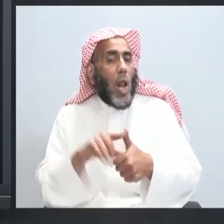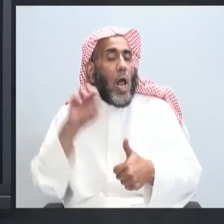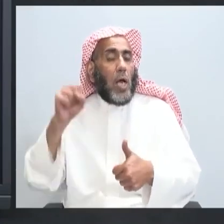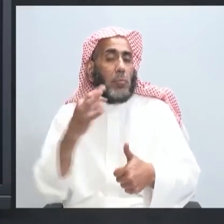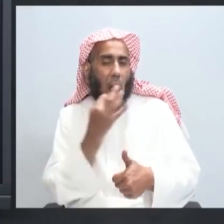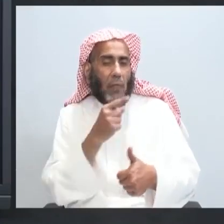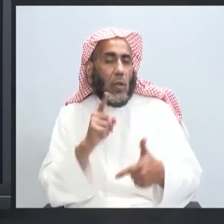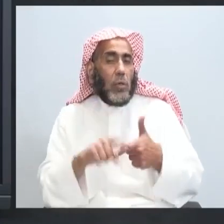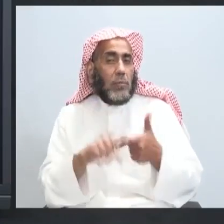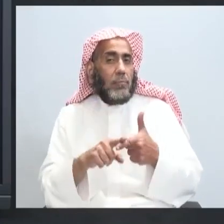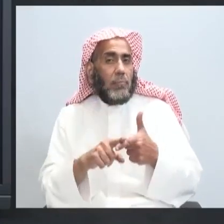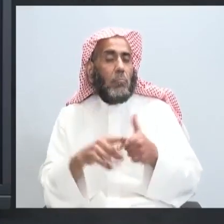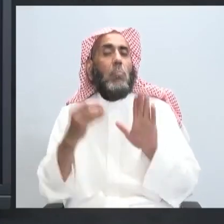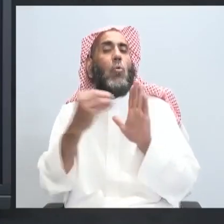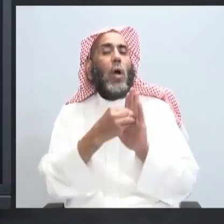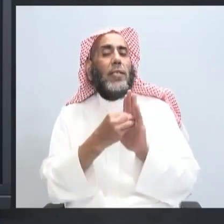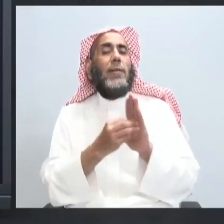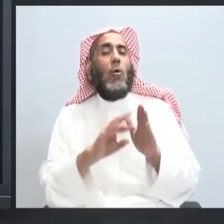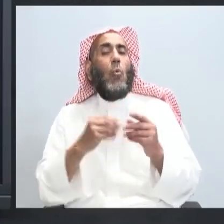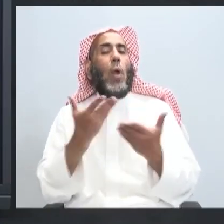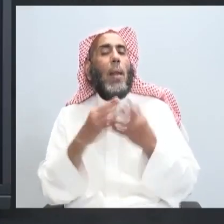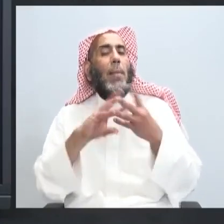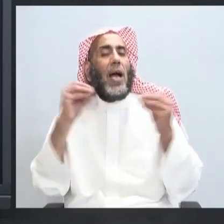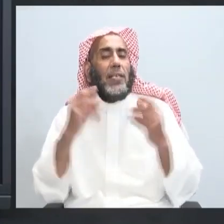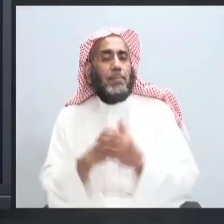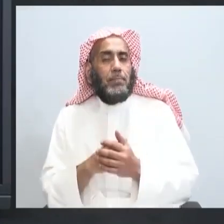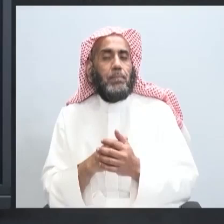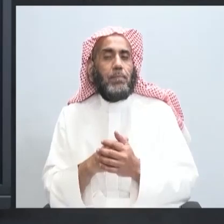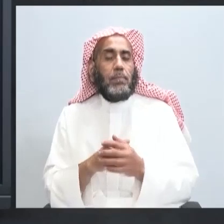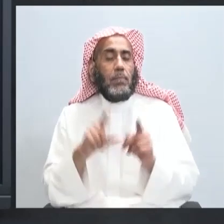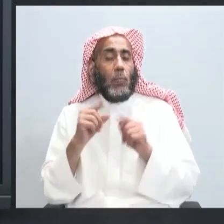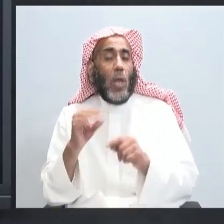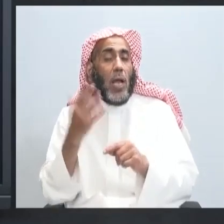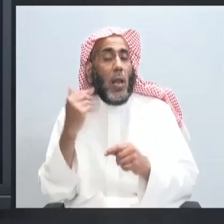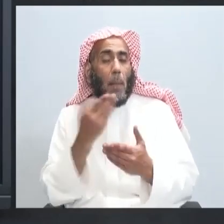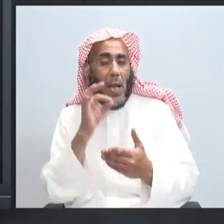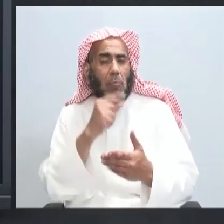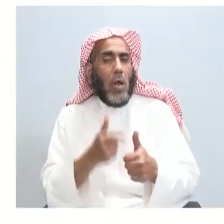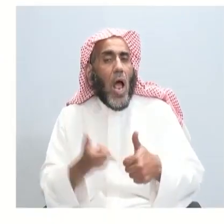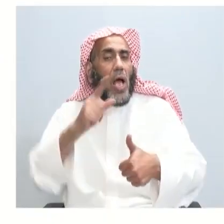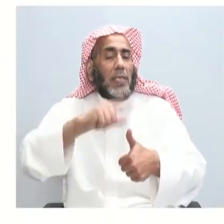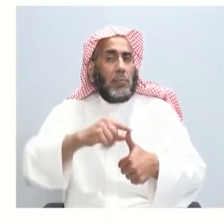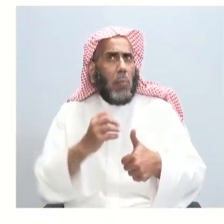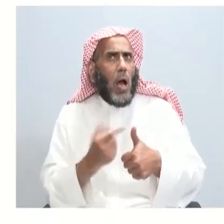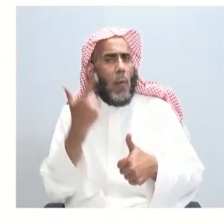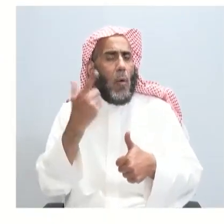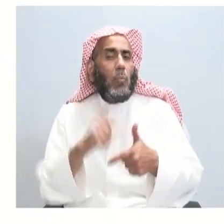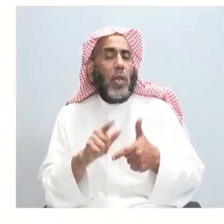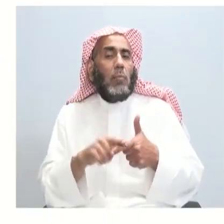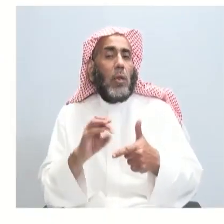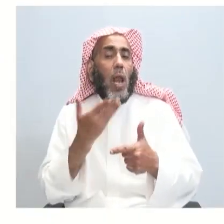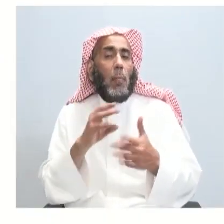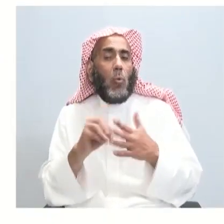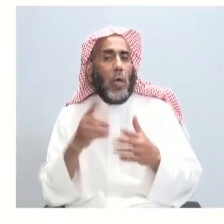بالالفاظ وقسم يختص بالموضوعات والمعاني يقول كانت معاجم الالفاظ اسبق ظهورا من معاجم الموضوعات صحيح